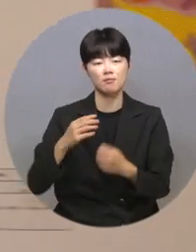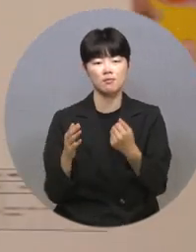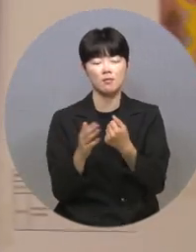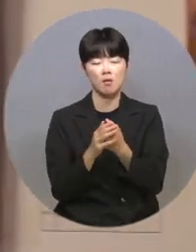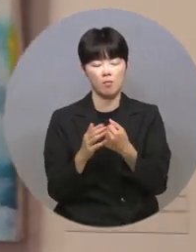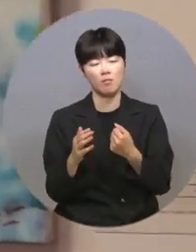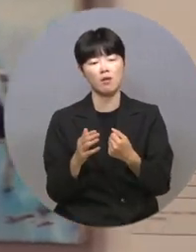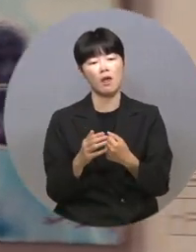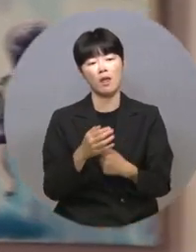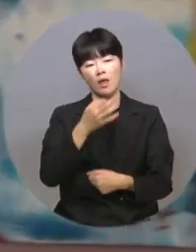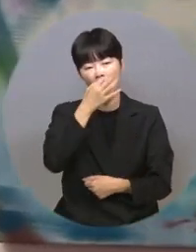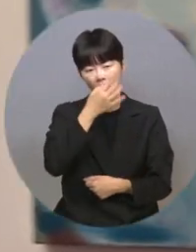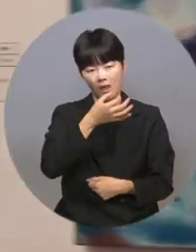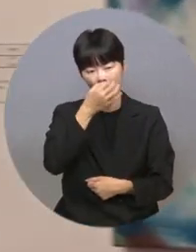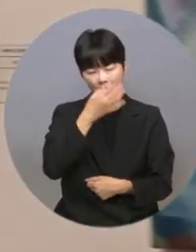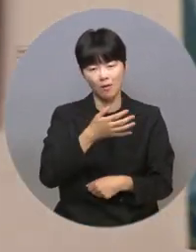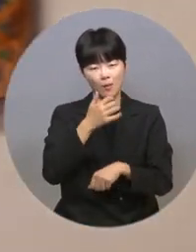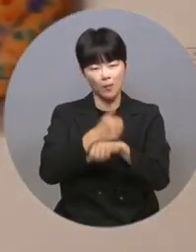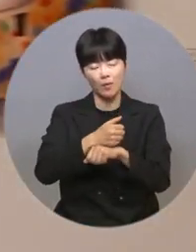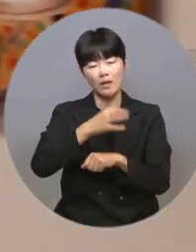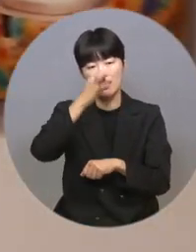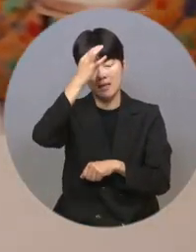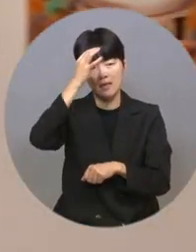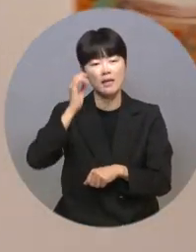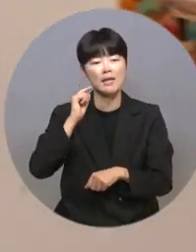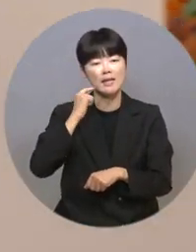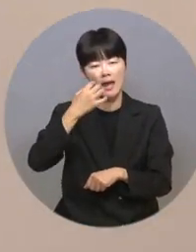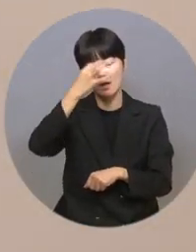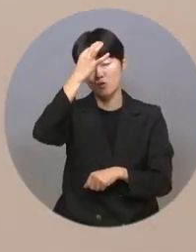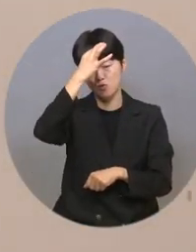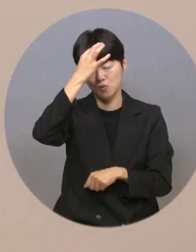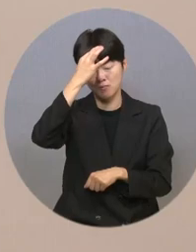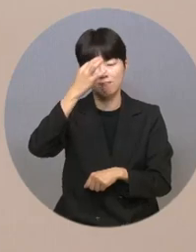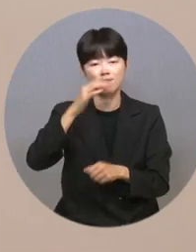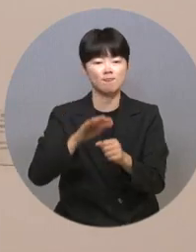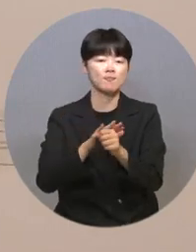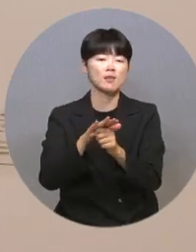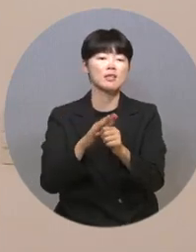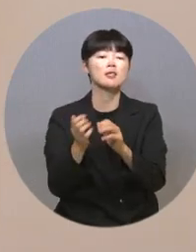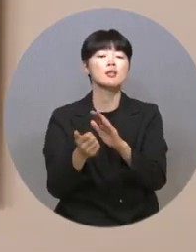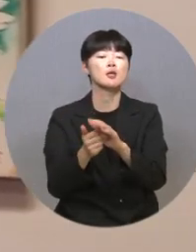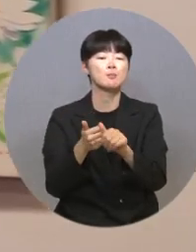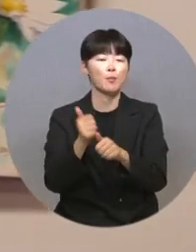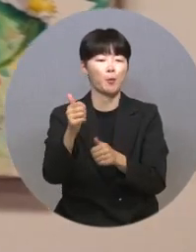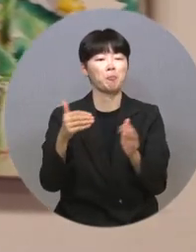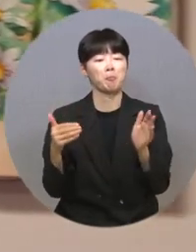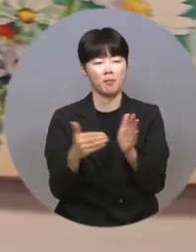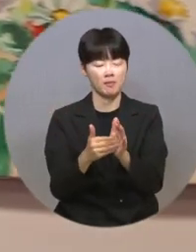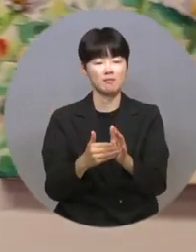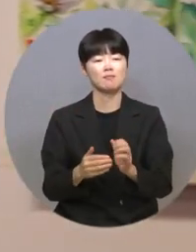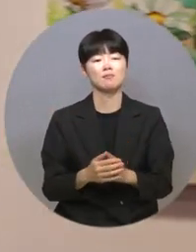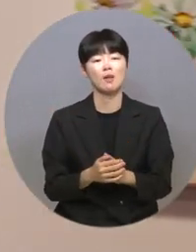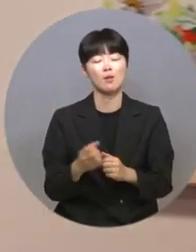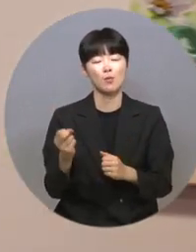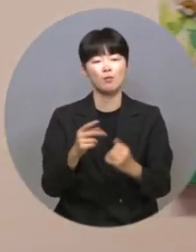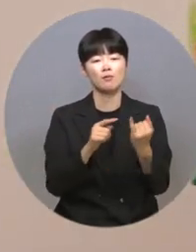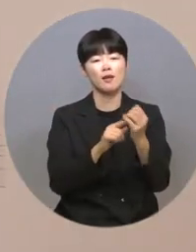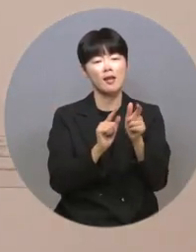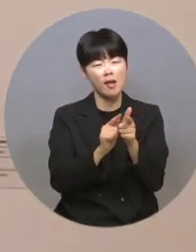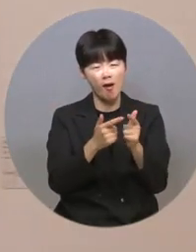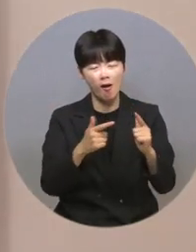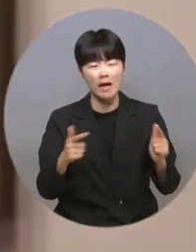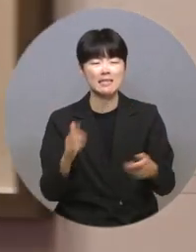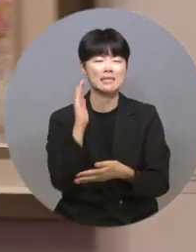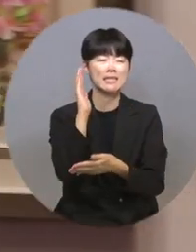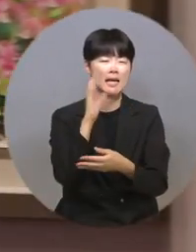현실의 무게를 예술에 대한 애정으로 극복했으며 작가의 열정이 묻어난 작품마다 숱한 사연들로